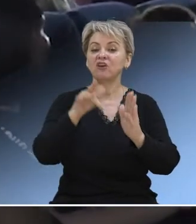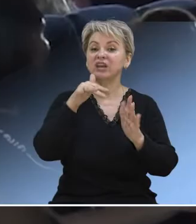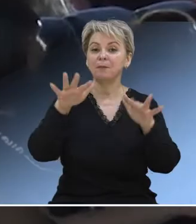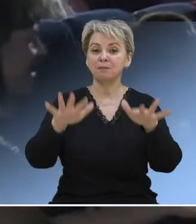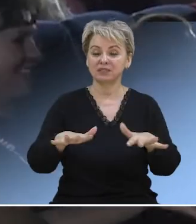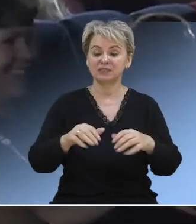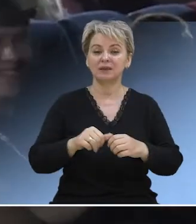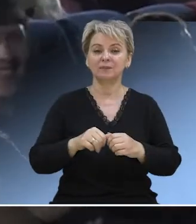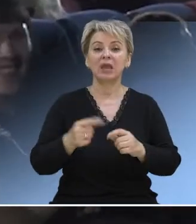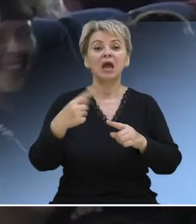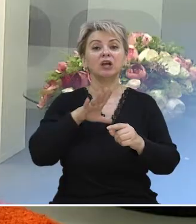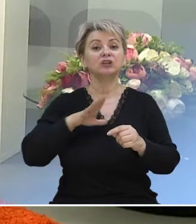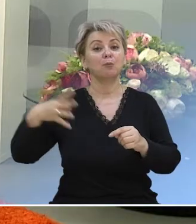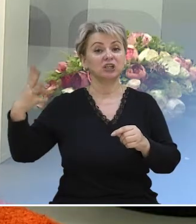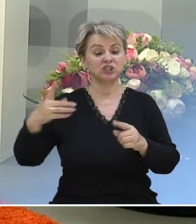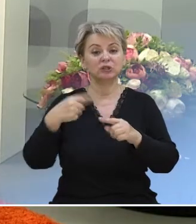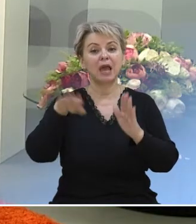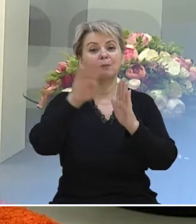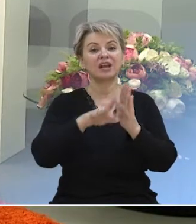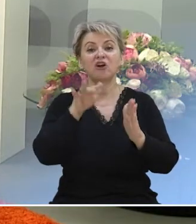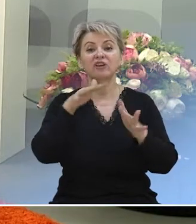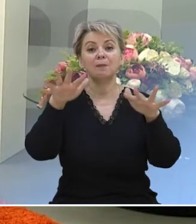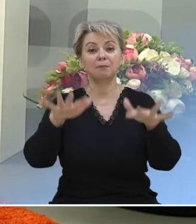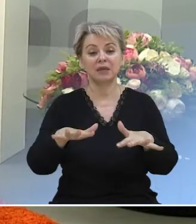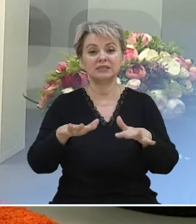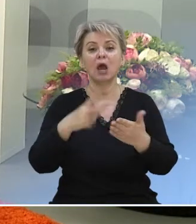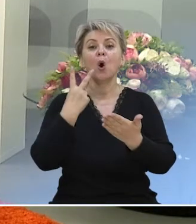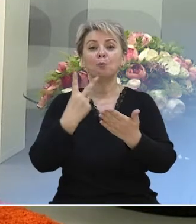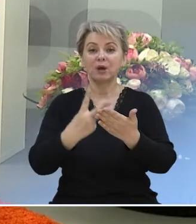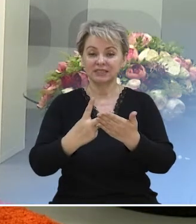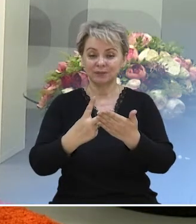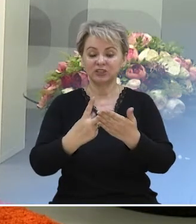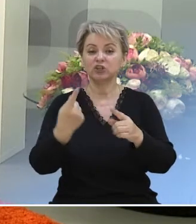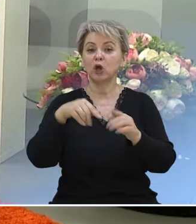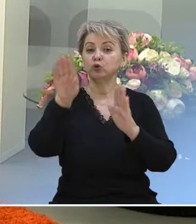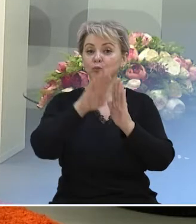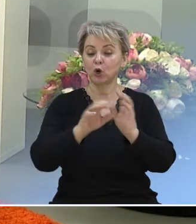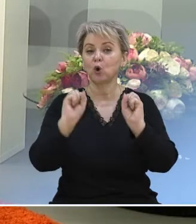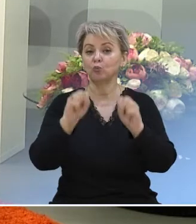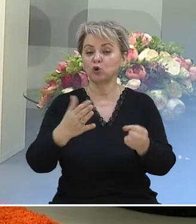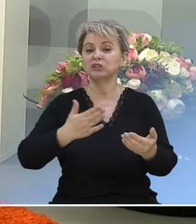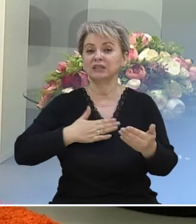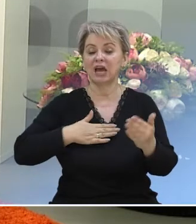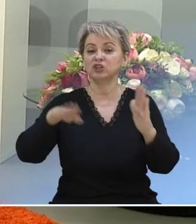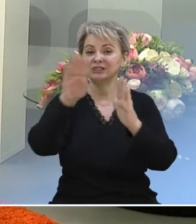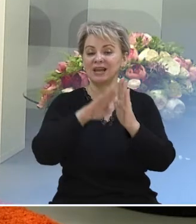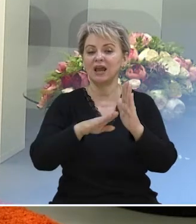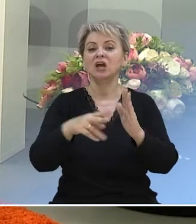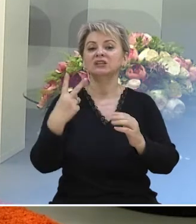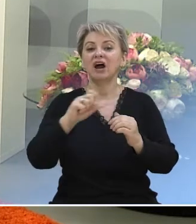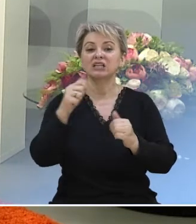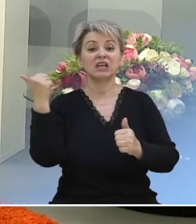для программы «Время местное». Это был сюжет для программы «Время местное». Посмотреть эту программу можно на